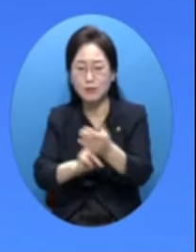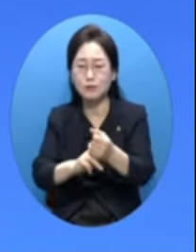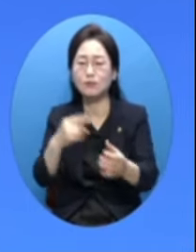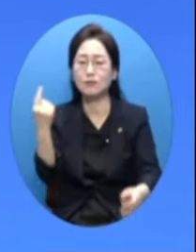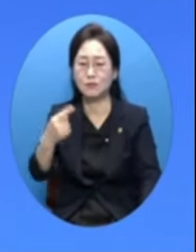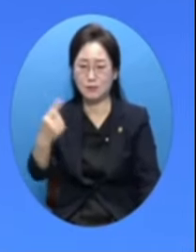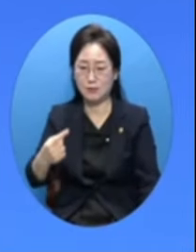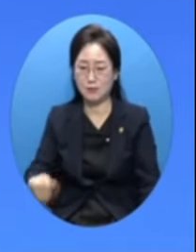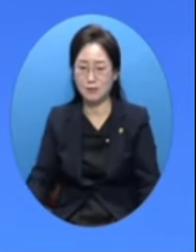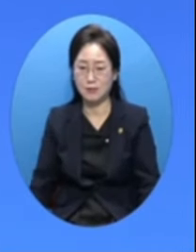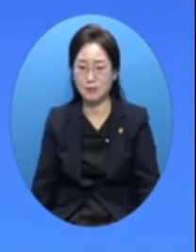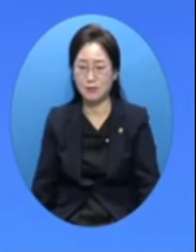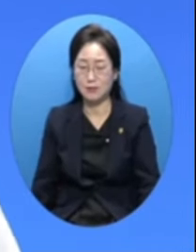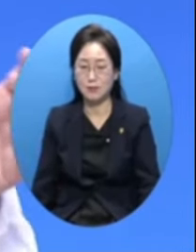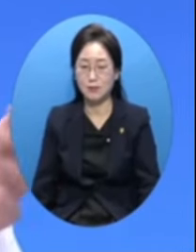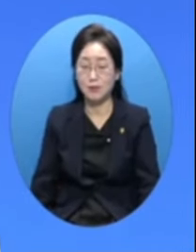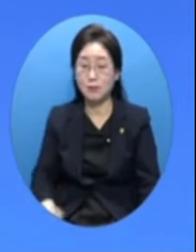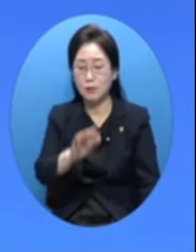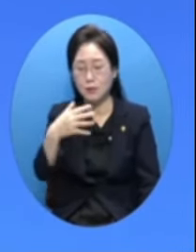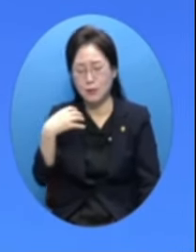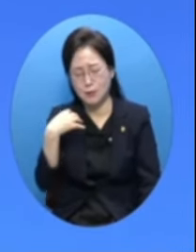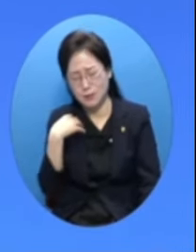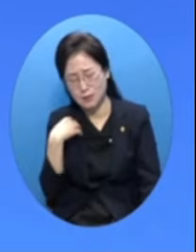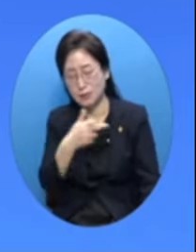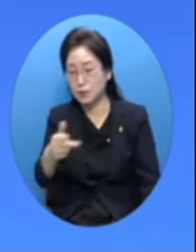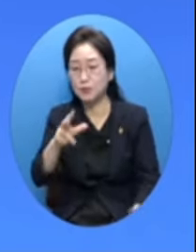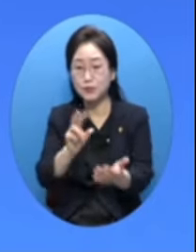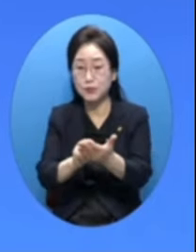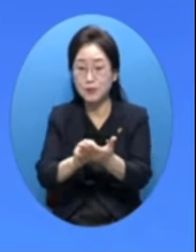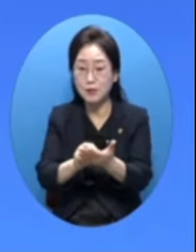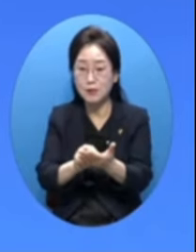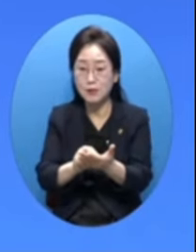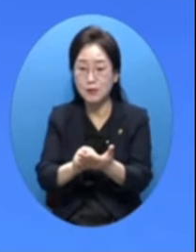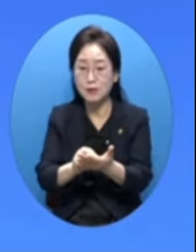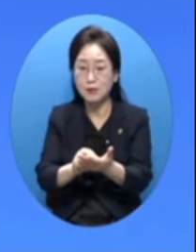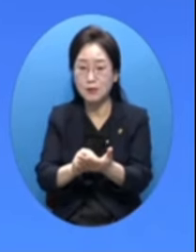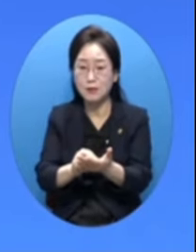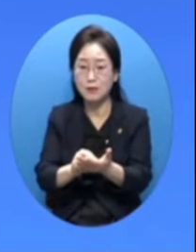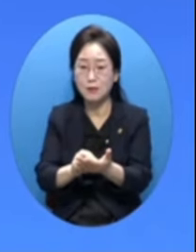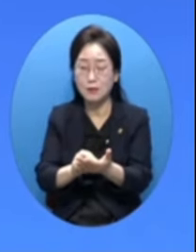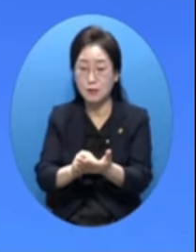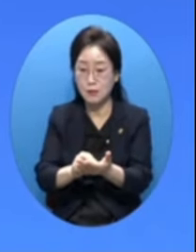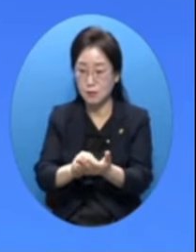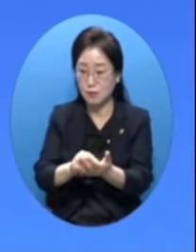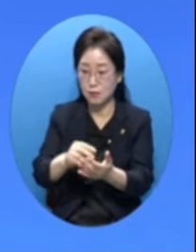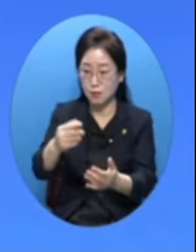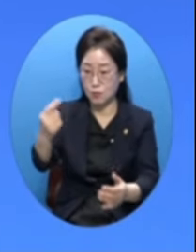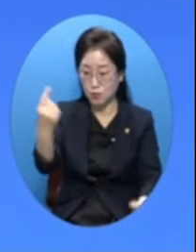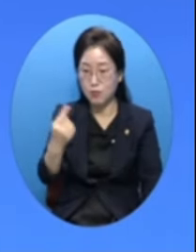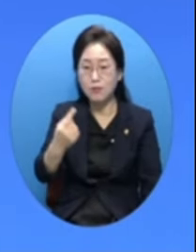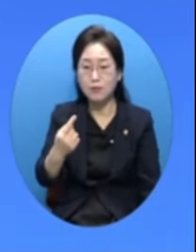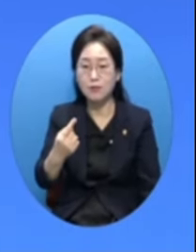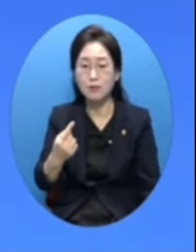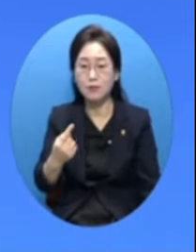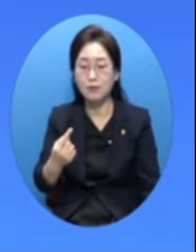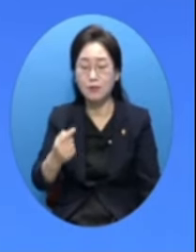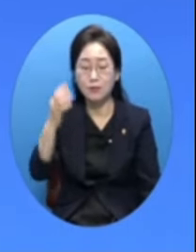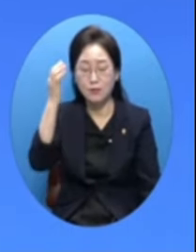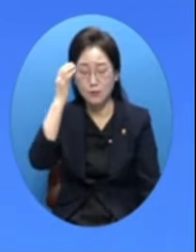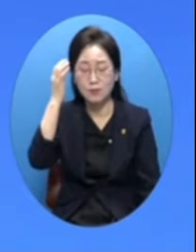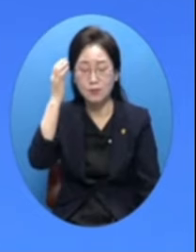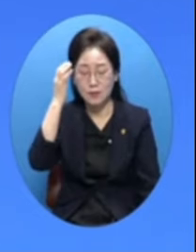일어나는 것입니다. 우리가 감당할 수 없는 큰 문제가 우리에게 닥쳐와서 고통